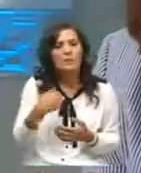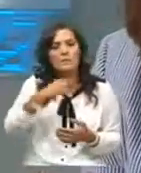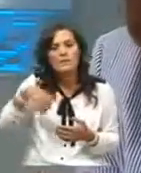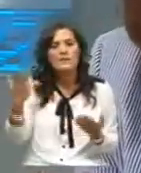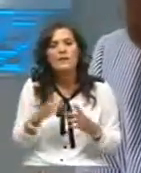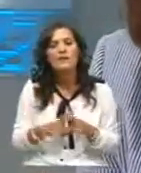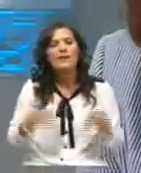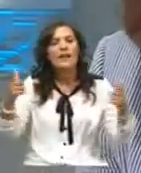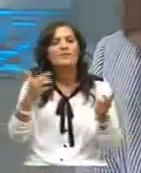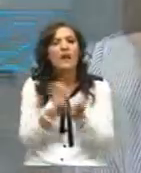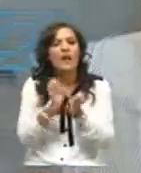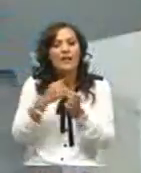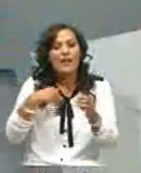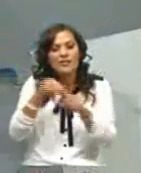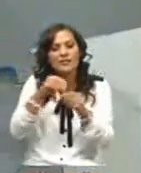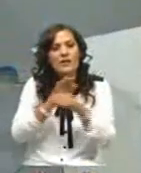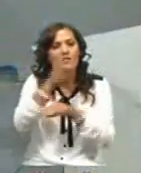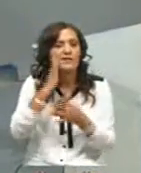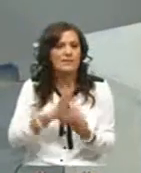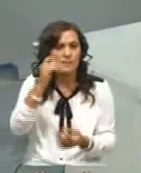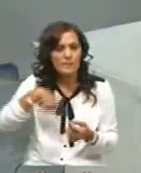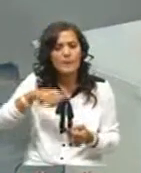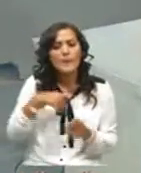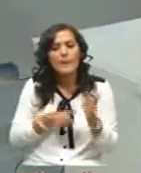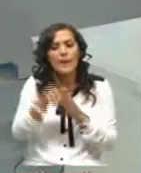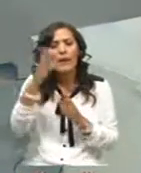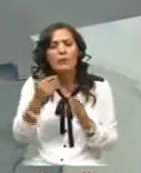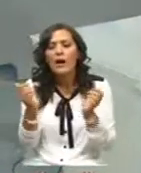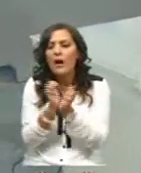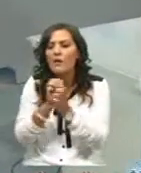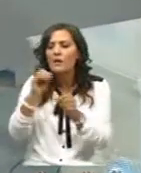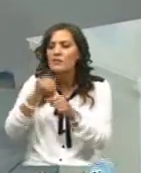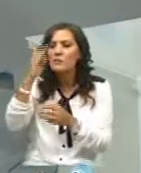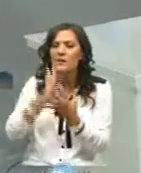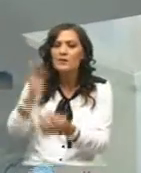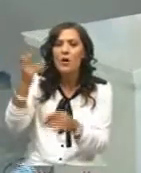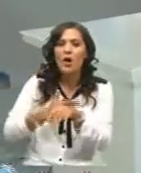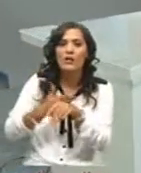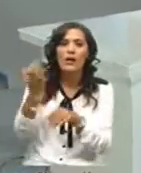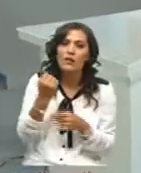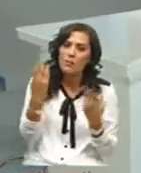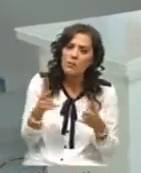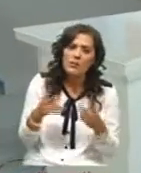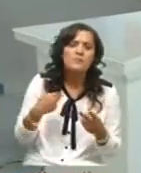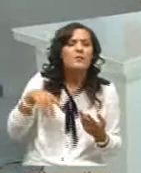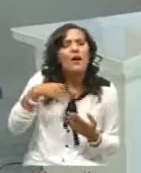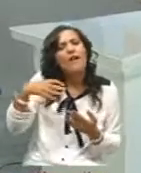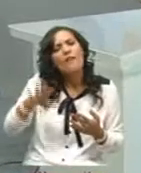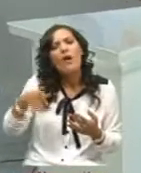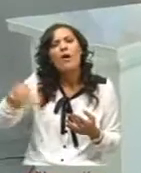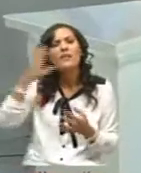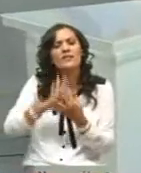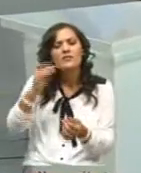Bizler daha geniş aile bütünlüğünde yaşayan insanlarız ve başarılı olmuş ailede bir kişiyi örnek alabiliriz ya da o kişinin